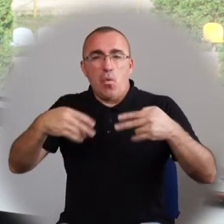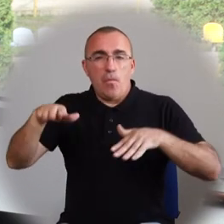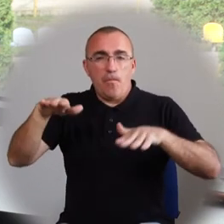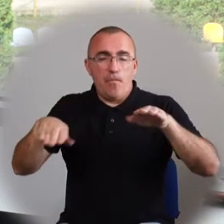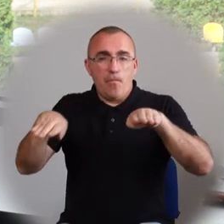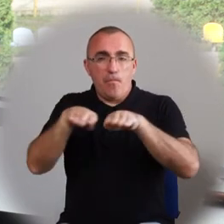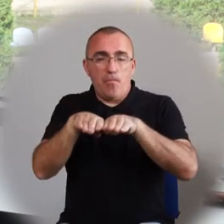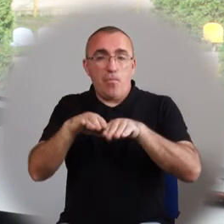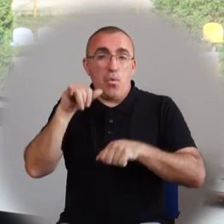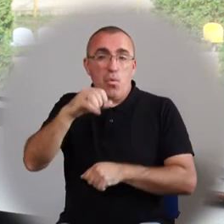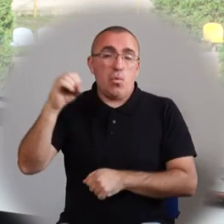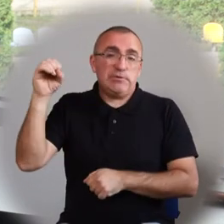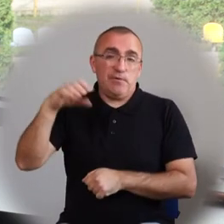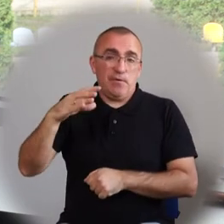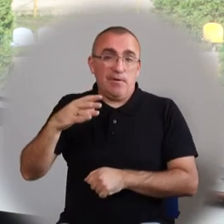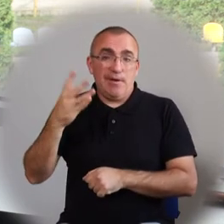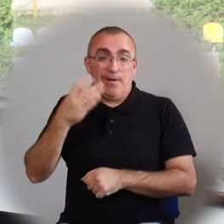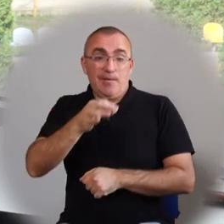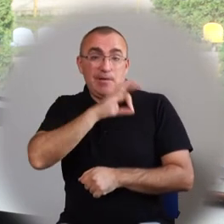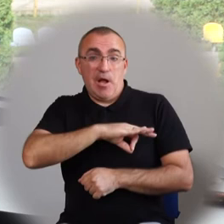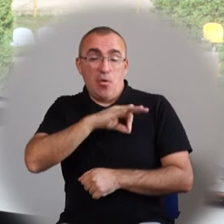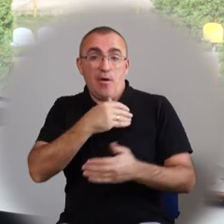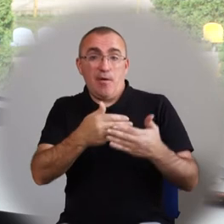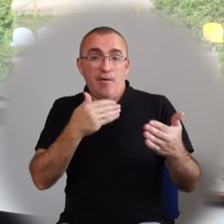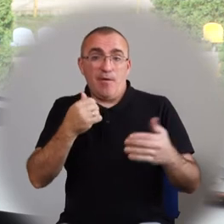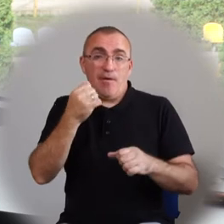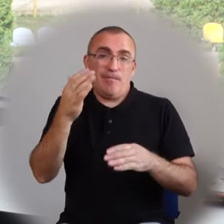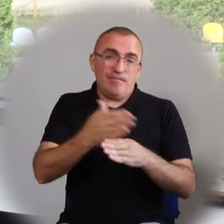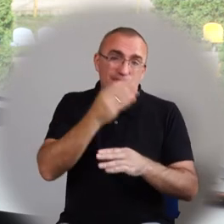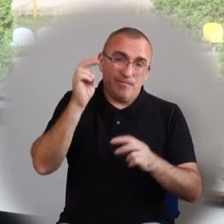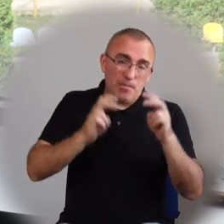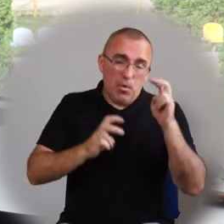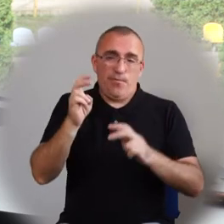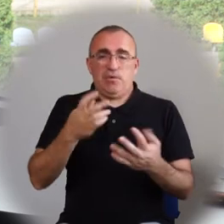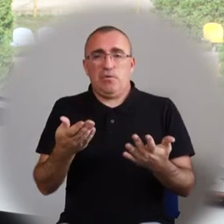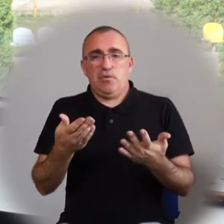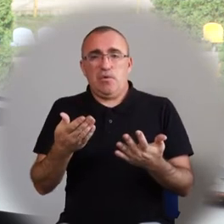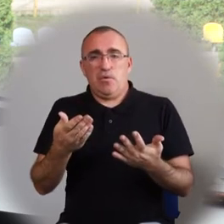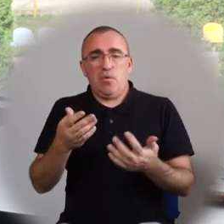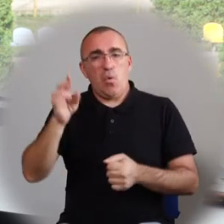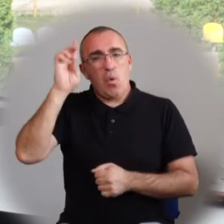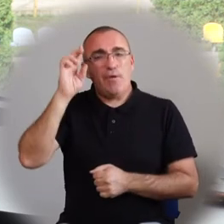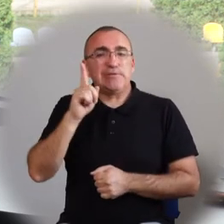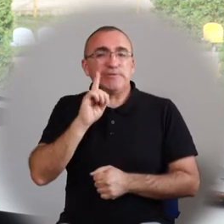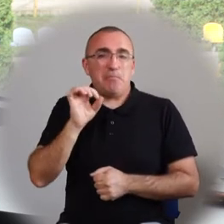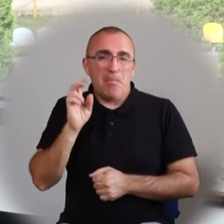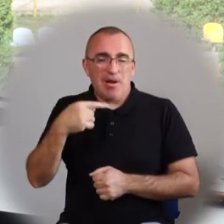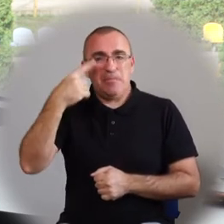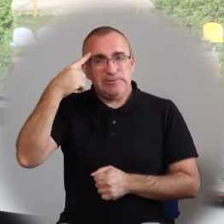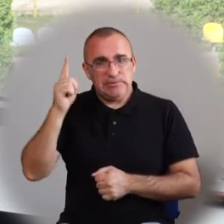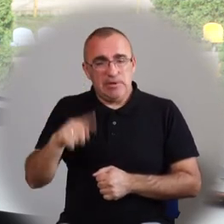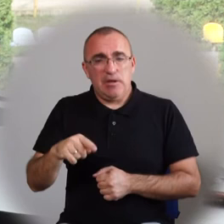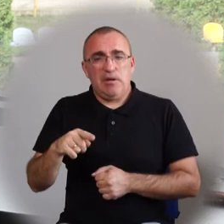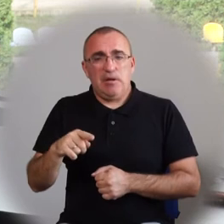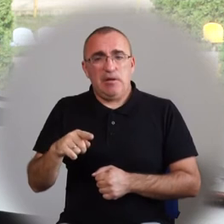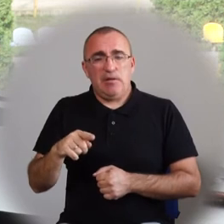можу порівняти, коли у Світловодську є надходження від переробної промисловості, ми знаємо королівський смак,